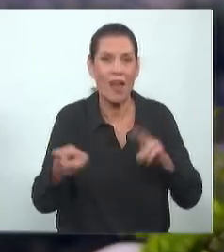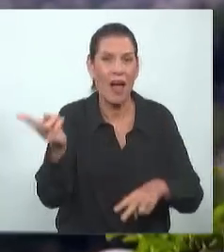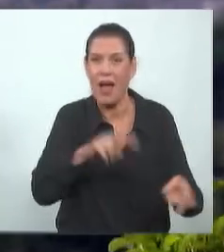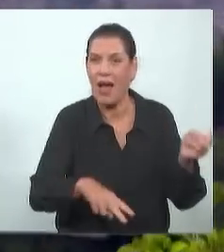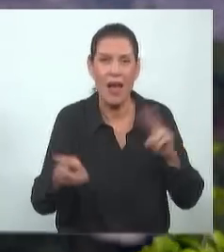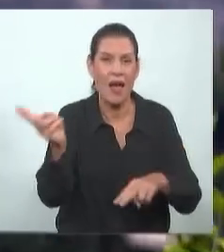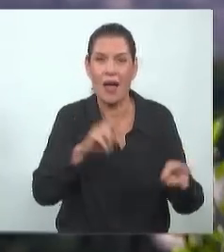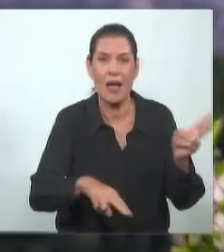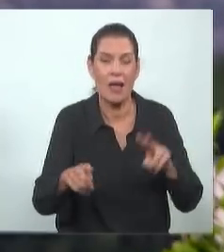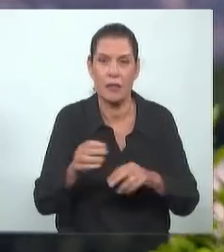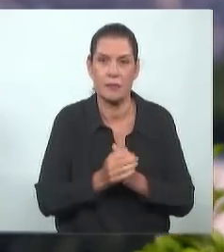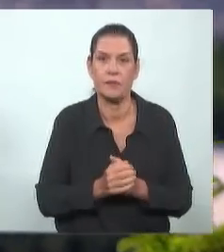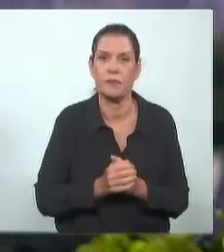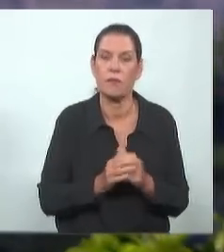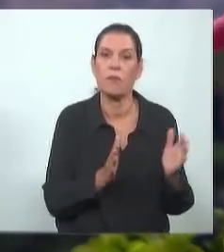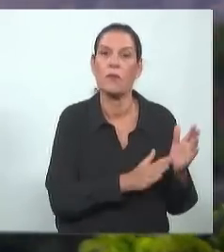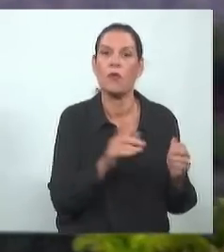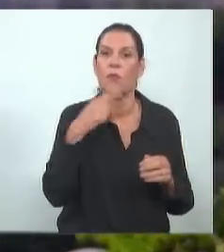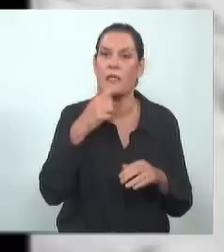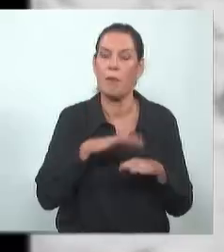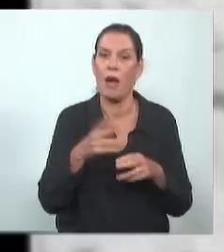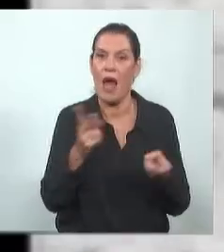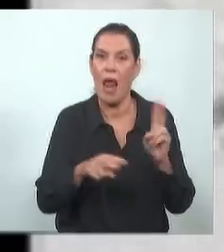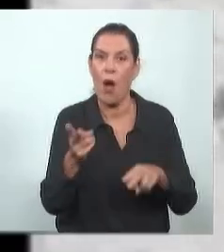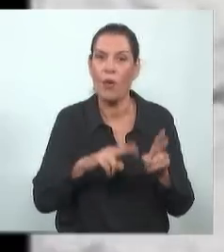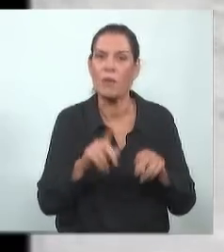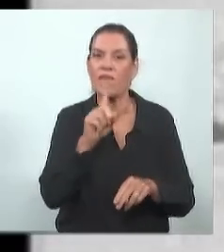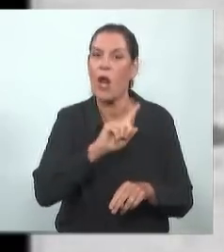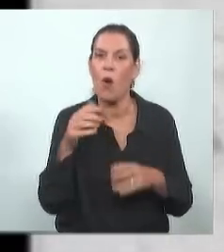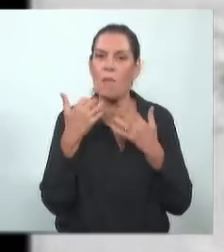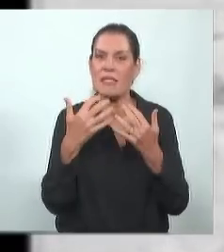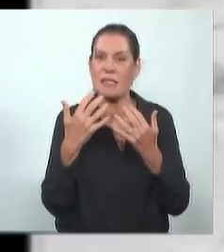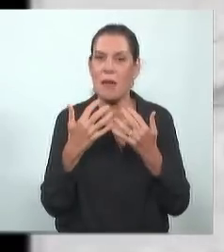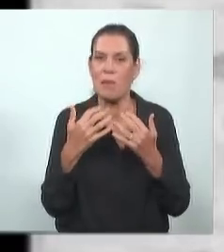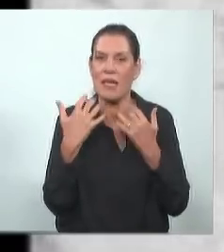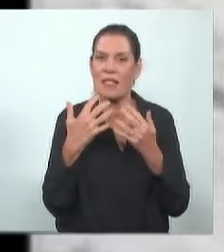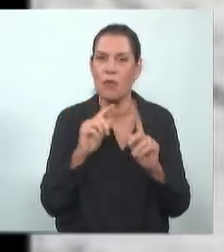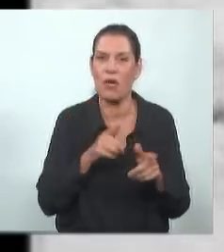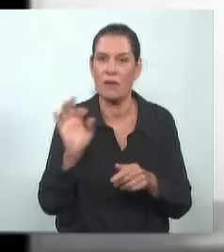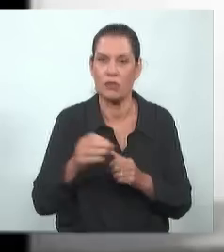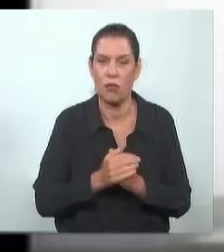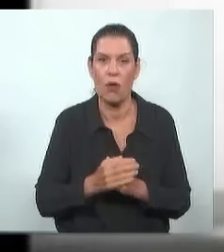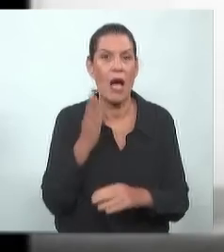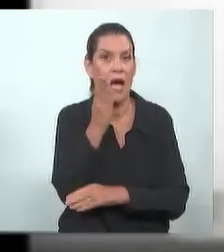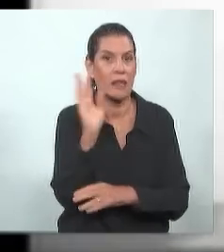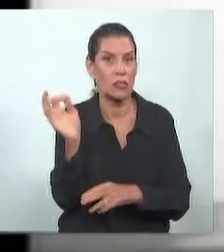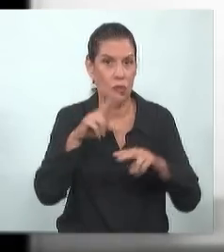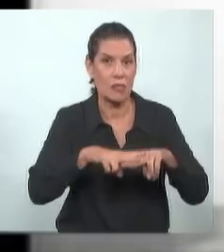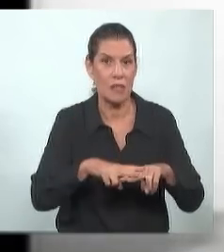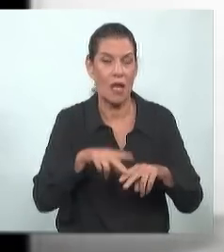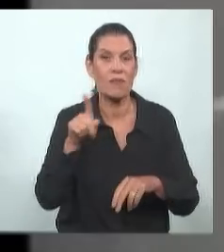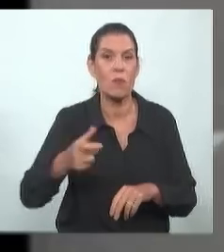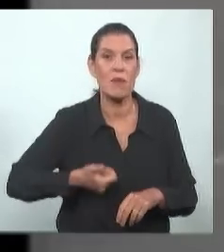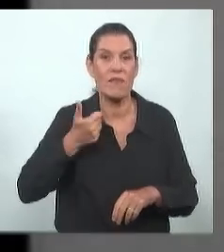על ההרוגים, אך לא מספר את סיפור הקרב שלו. הטנק שלו שרד, והוא מפקד על מעט החיילים